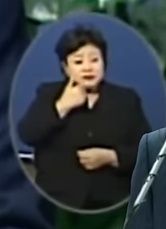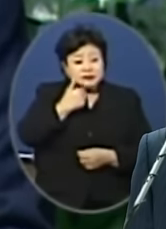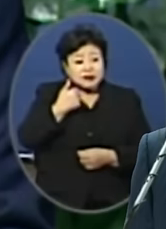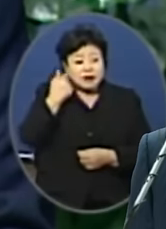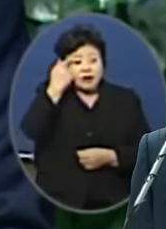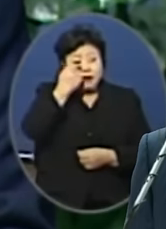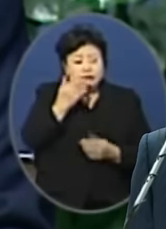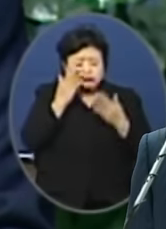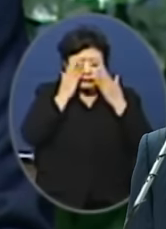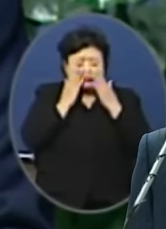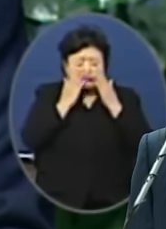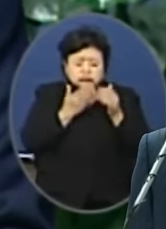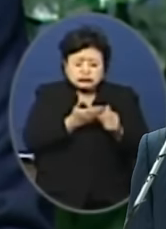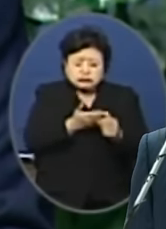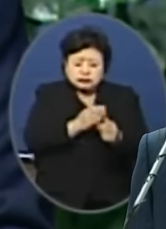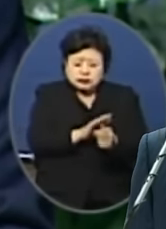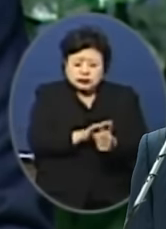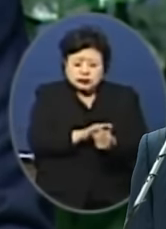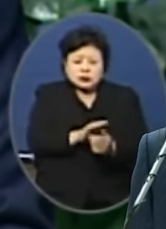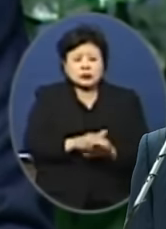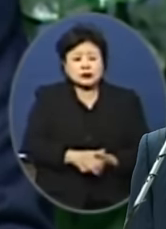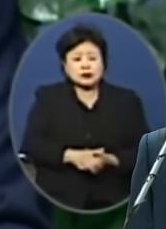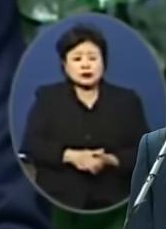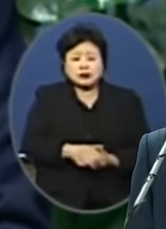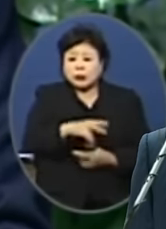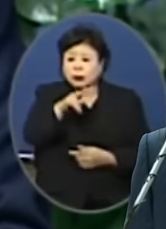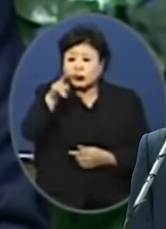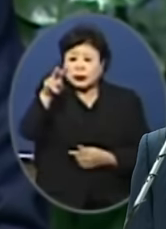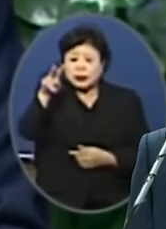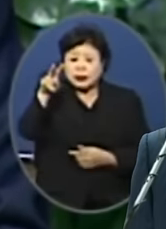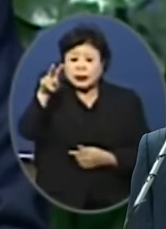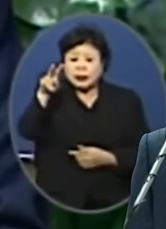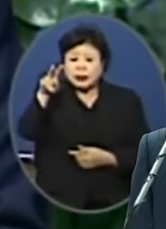얼굴에 세수를 해주고 있어요. 그래 보니까